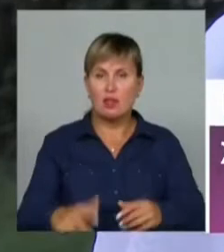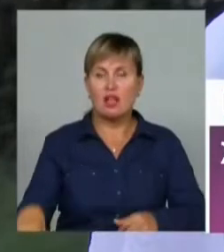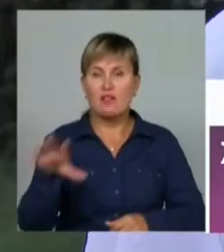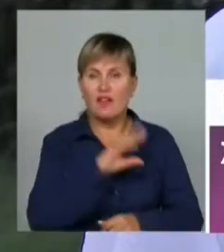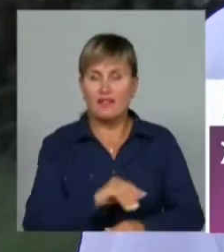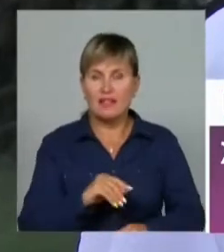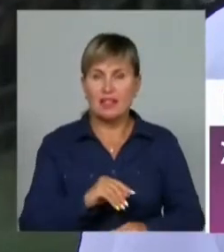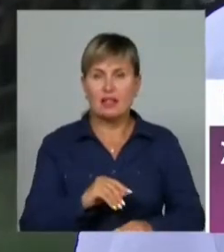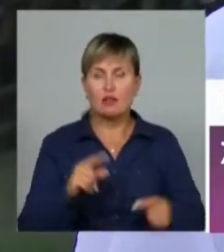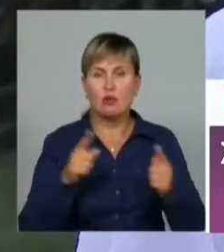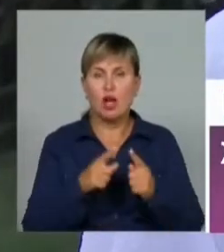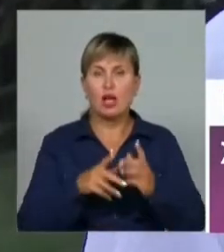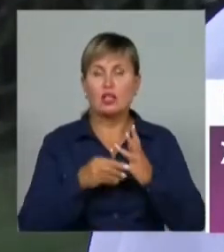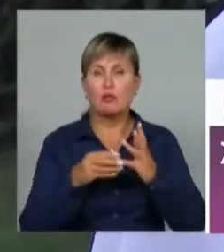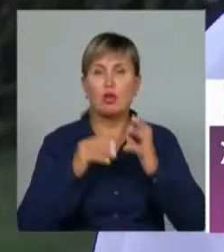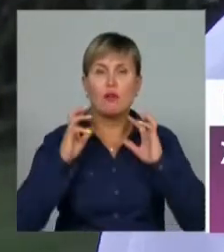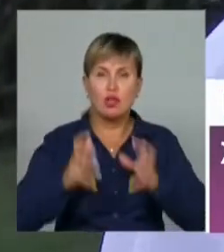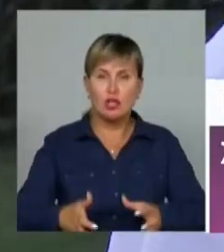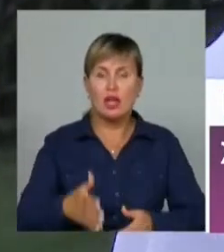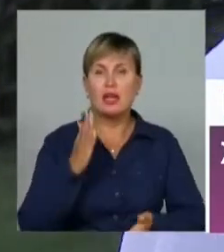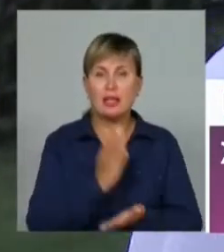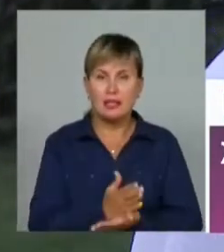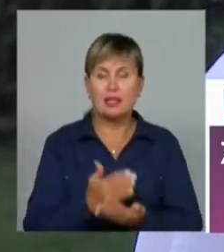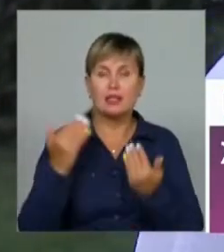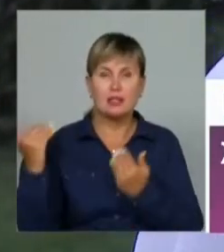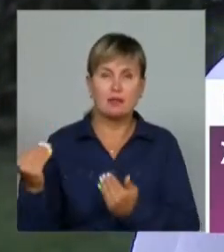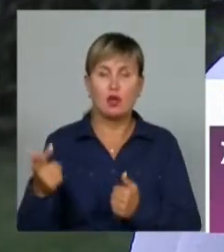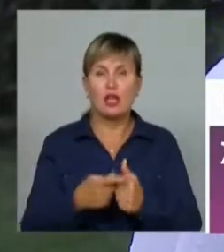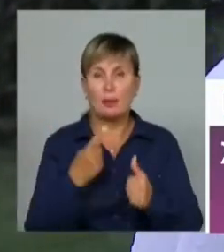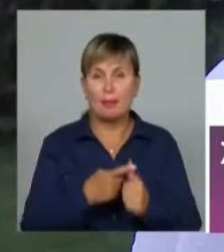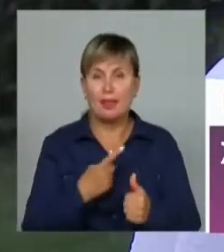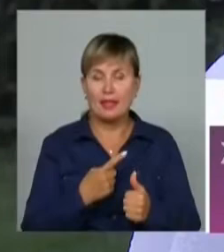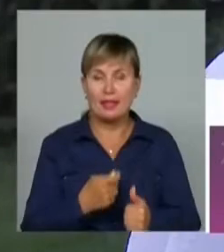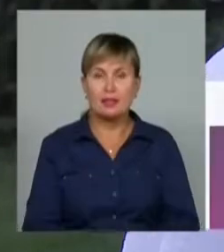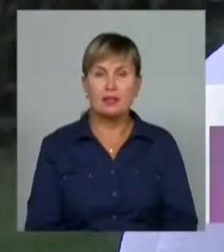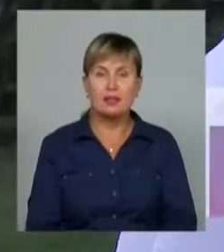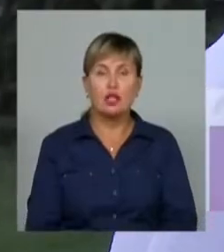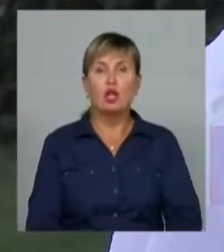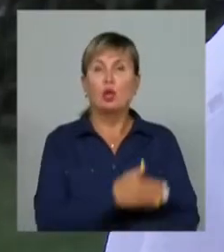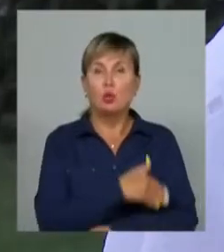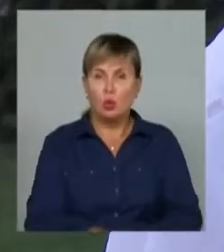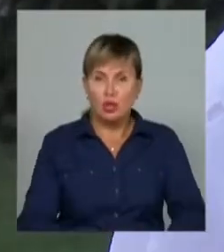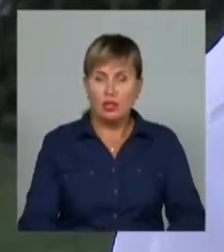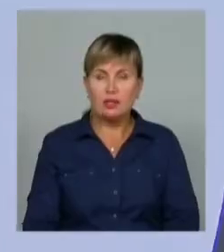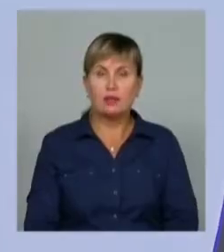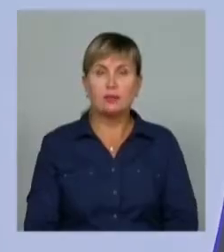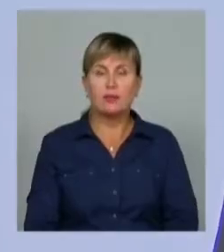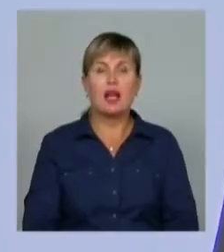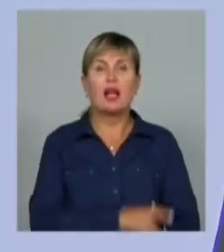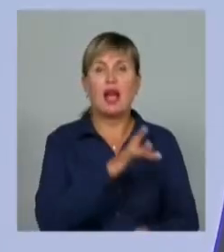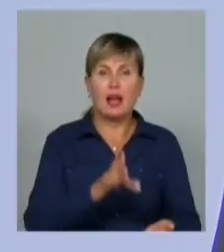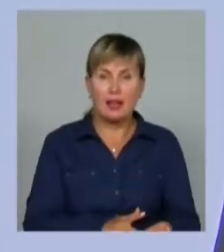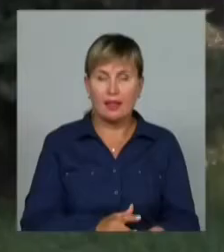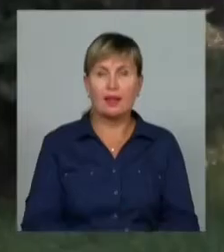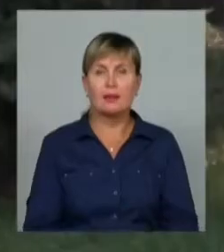Во всех уголках земного шара есть на его имени улицы. Улицы, города.